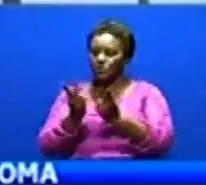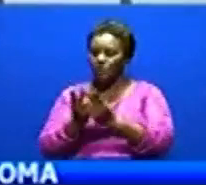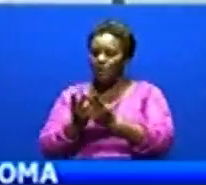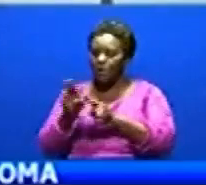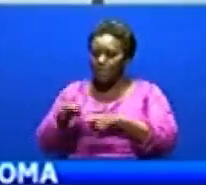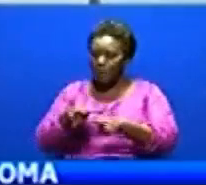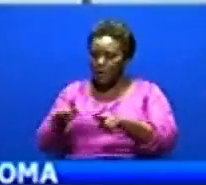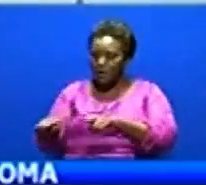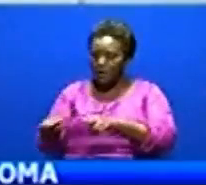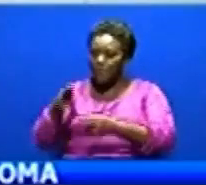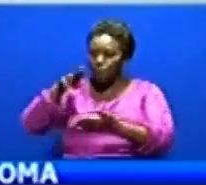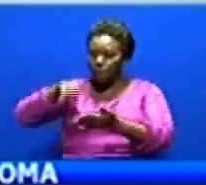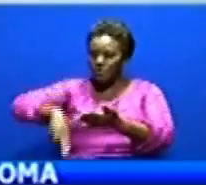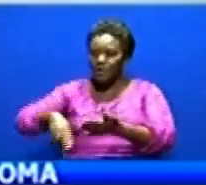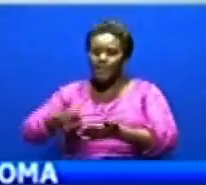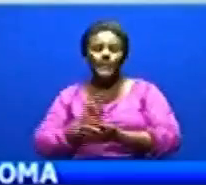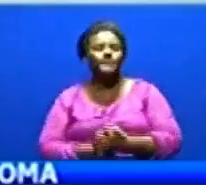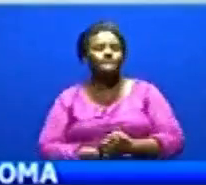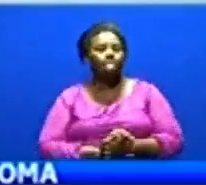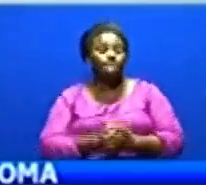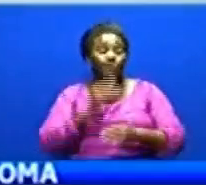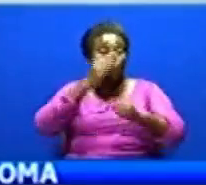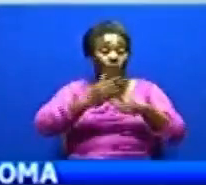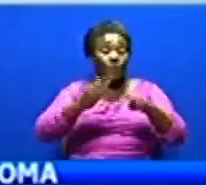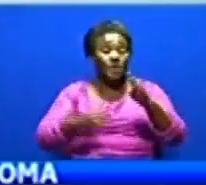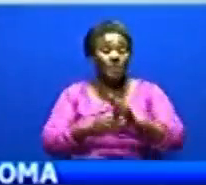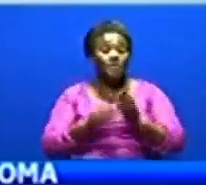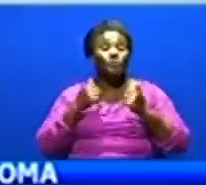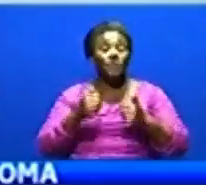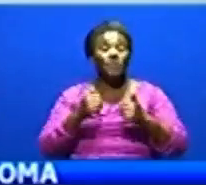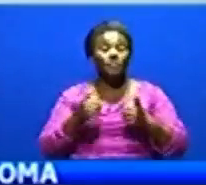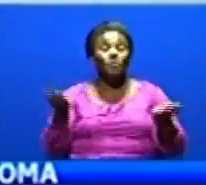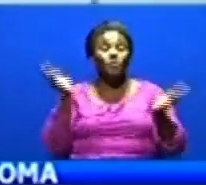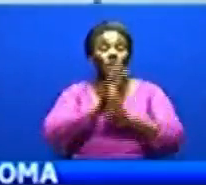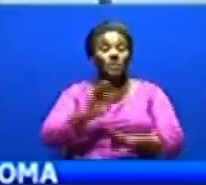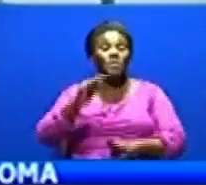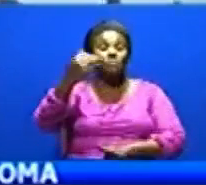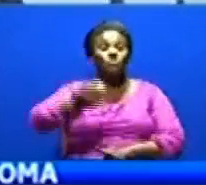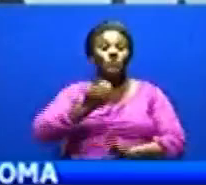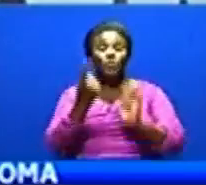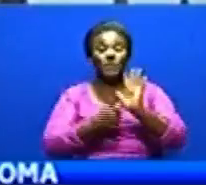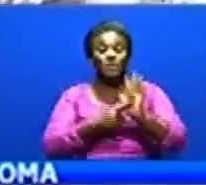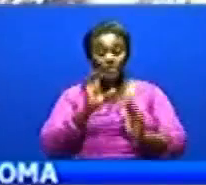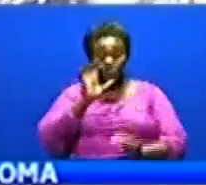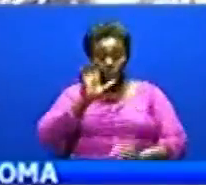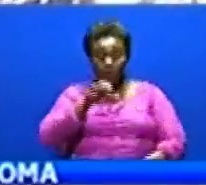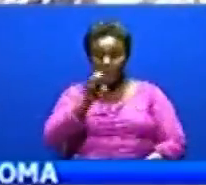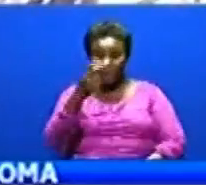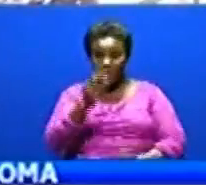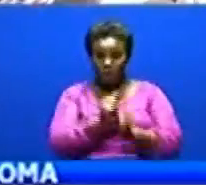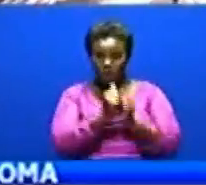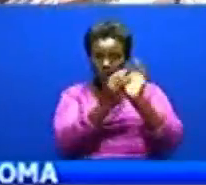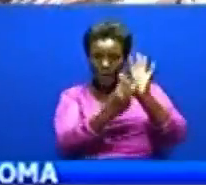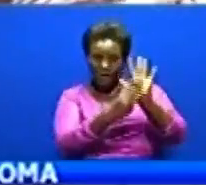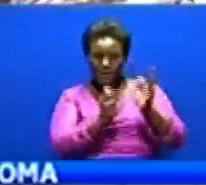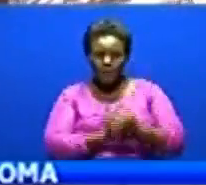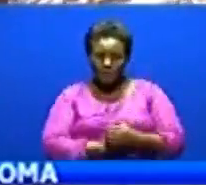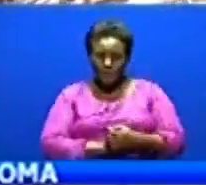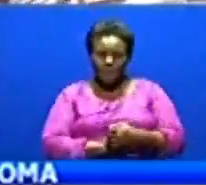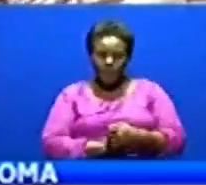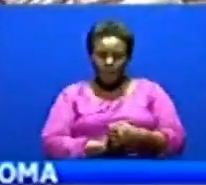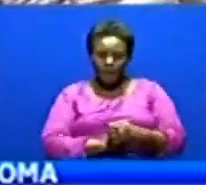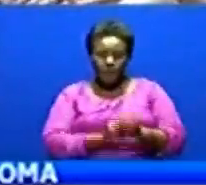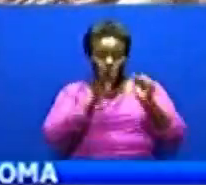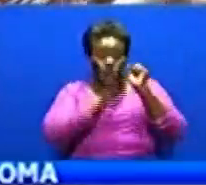uliopangwa. Awali ujenzi wa majengo haya ulitarajiwa kukamilika mwezi Juni mwaka 2018 chini ya aliyekuwa mkandarasi wa awali wa wakala wa majengo